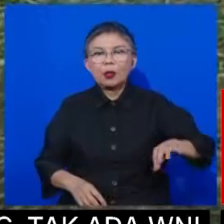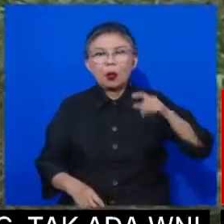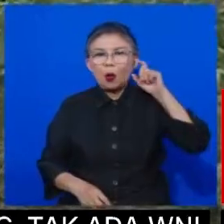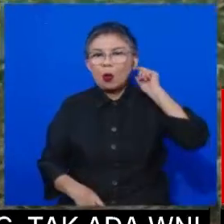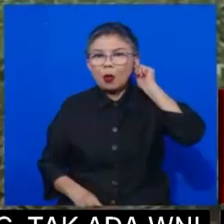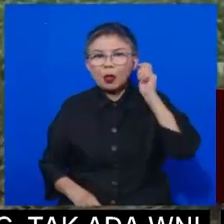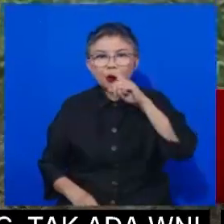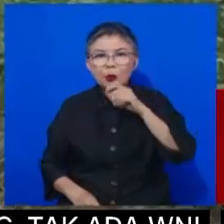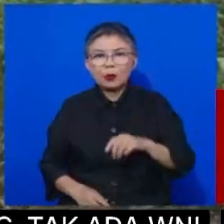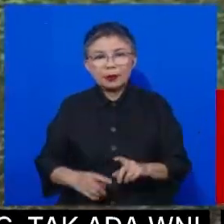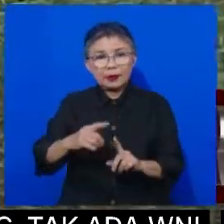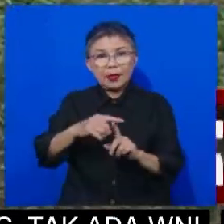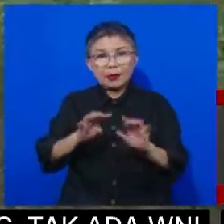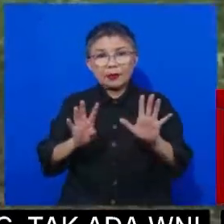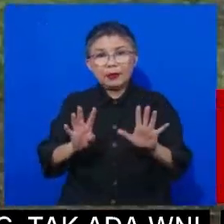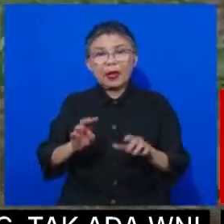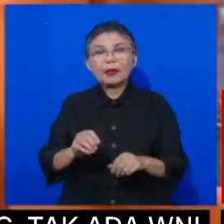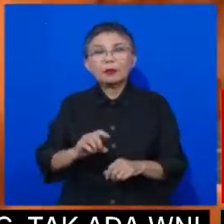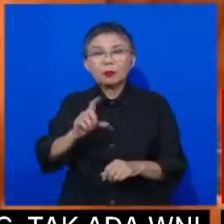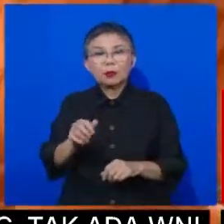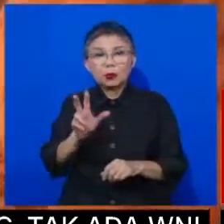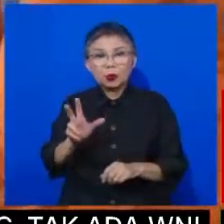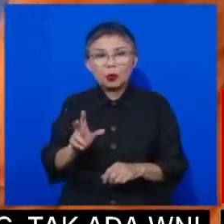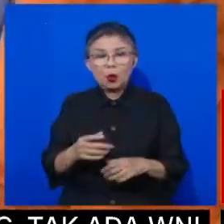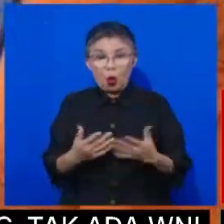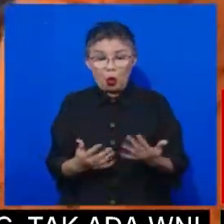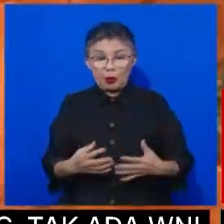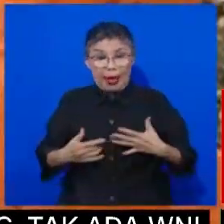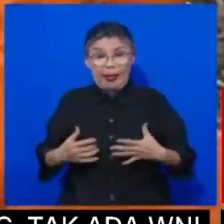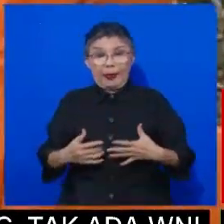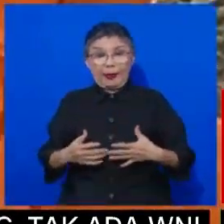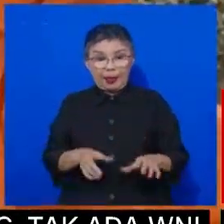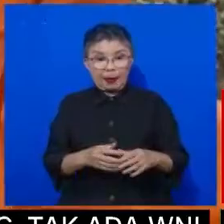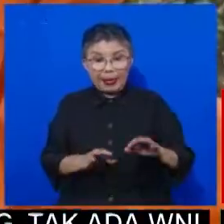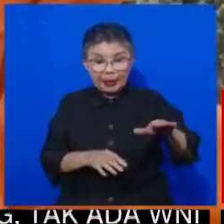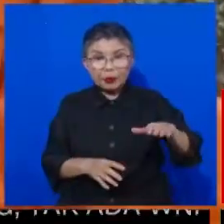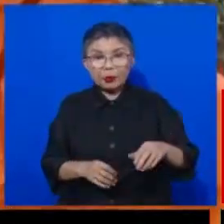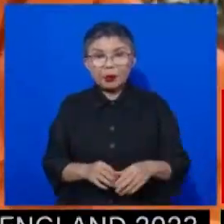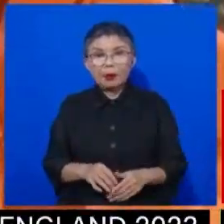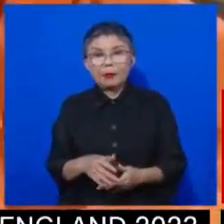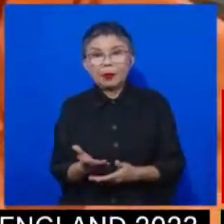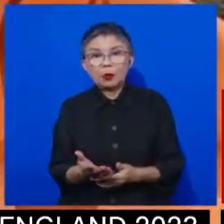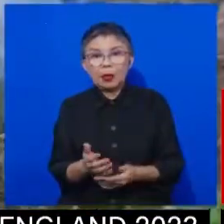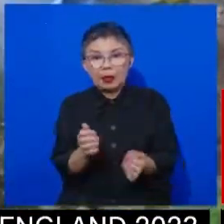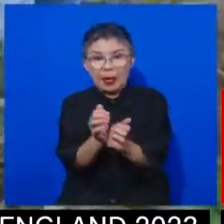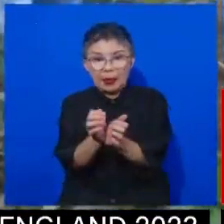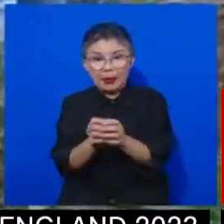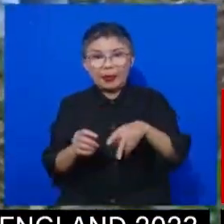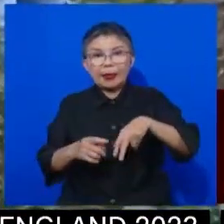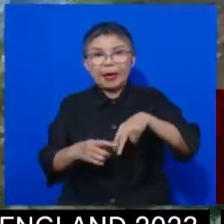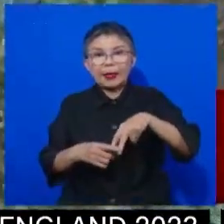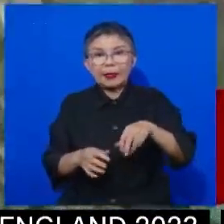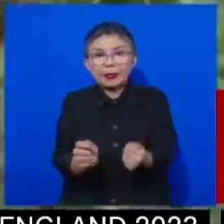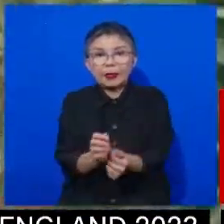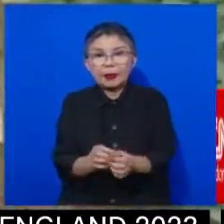pada Kamis 9 Maret lalu, warga dikejutkan oleh penemuan mayat bocah tanpa identitas dalam kondisi tangan dan kaki terikat tali